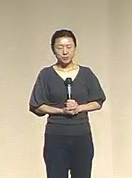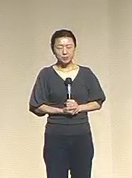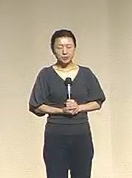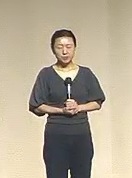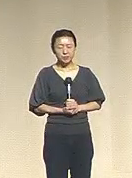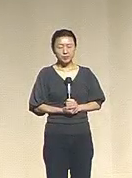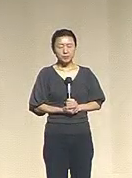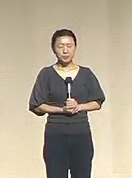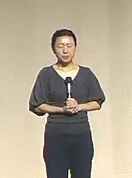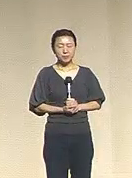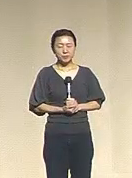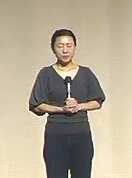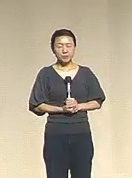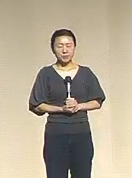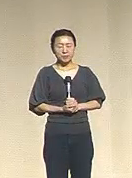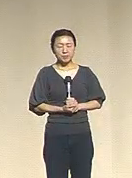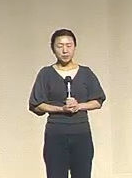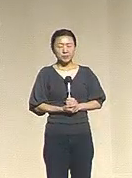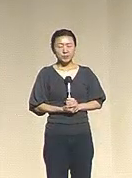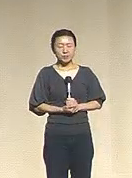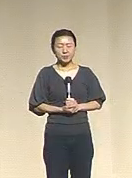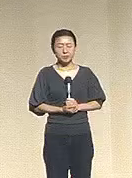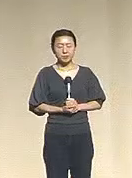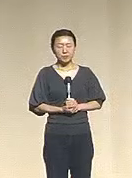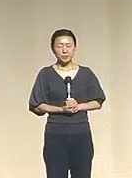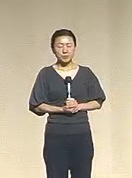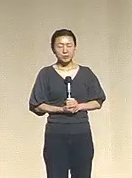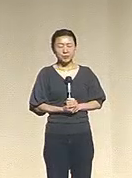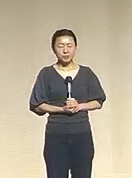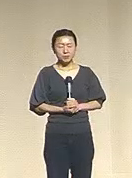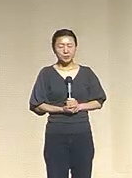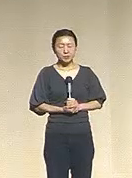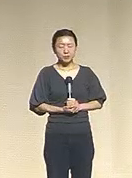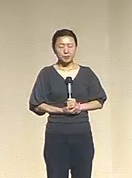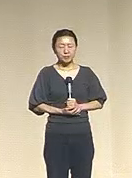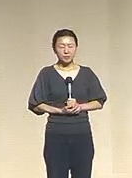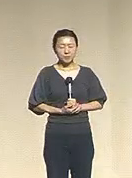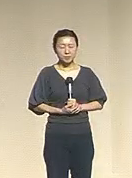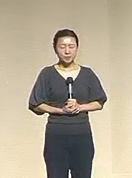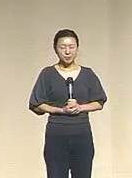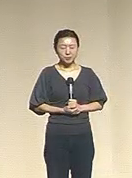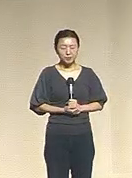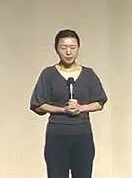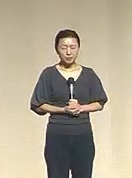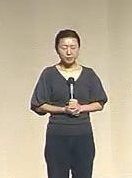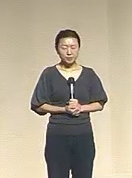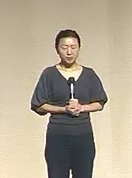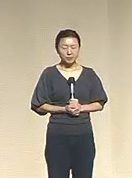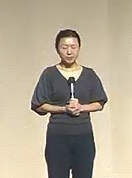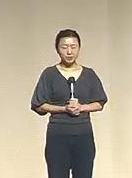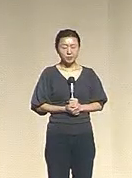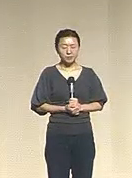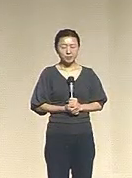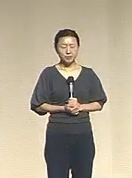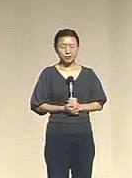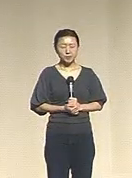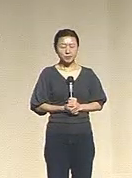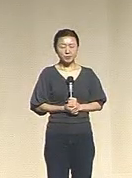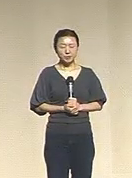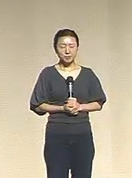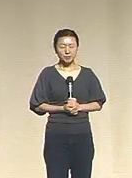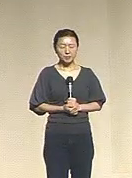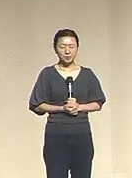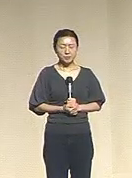반전과 정한점이 시작되도록 하나님 아버지 인도하여 주시옵소서.